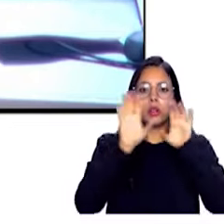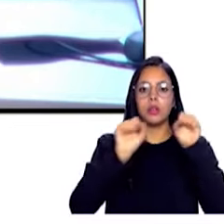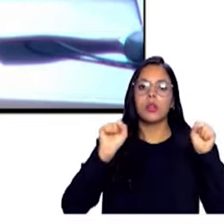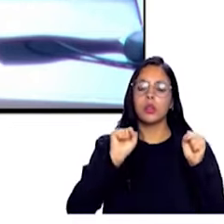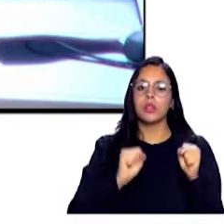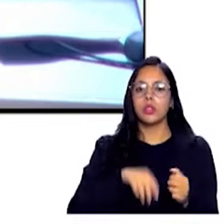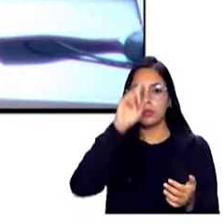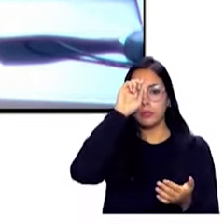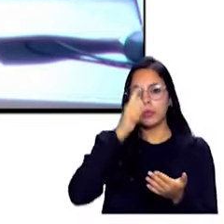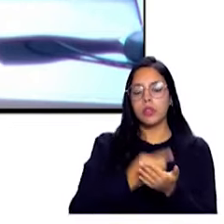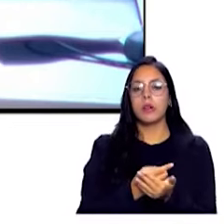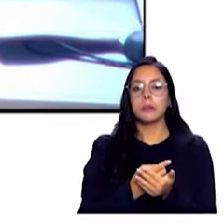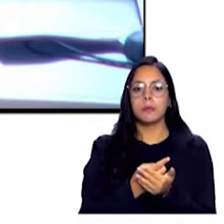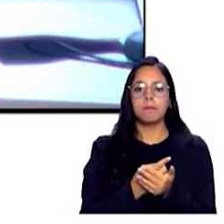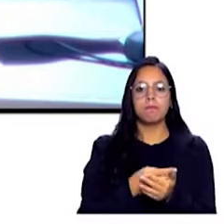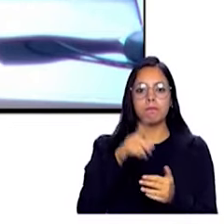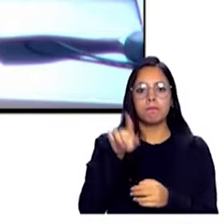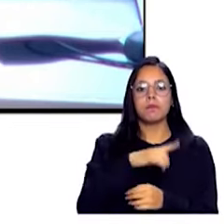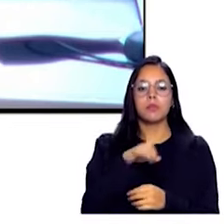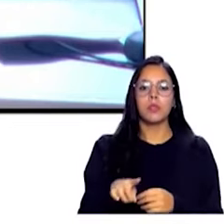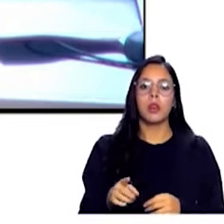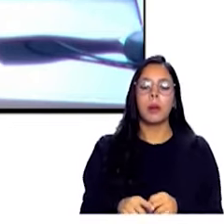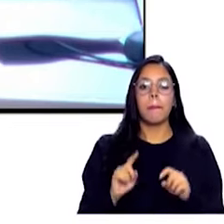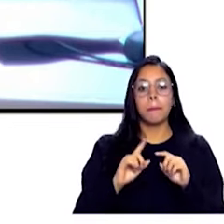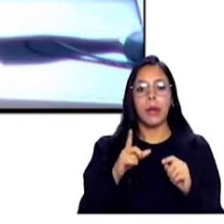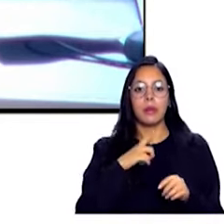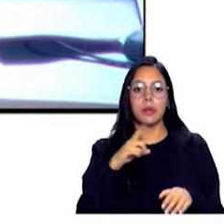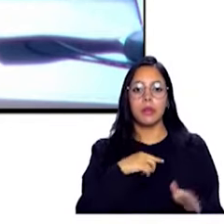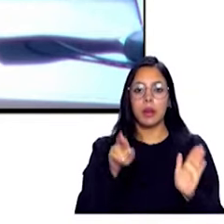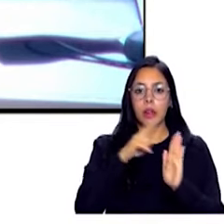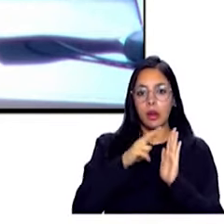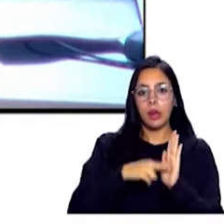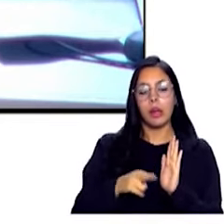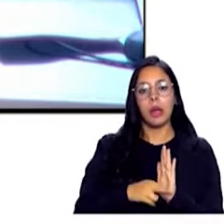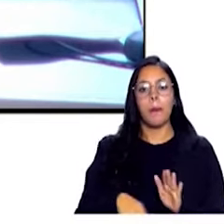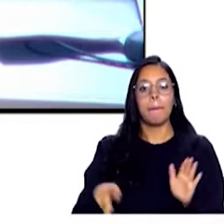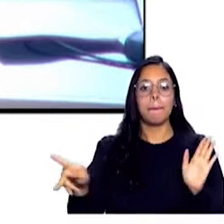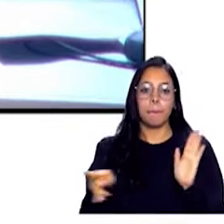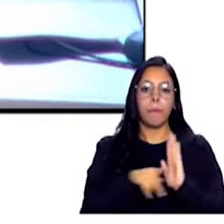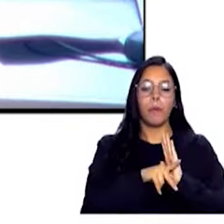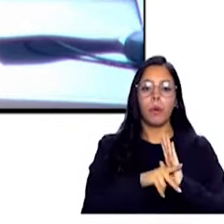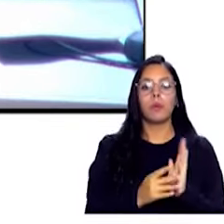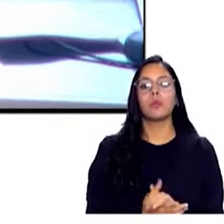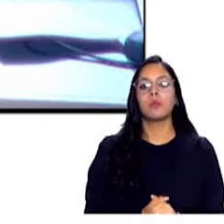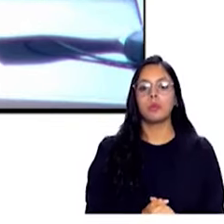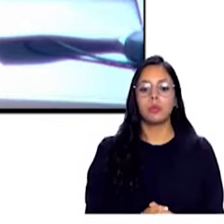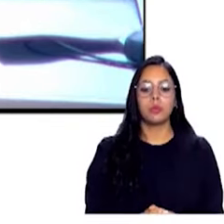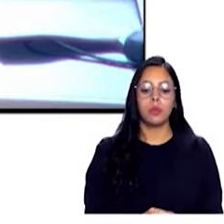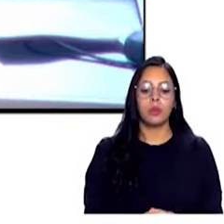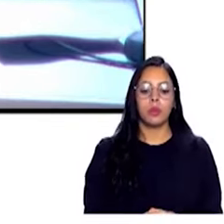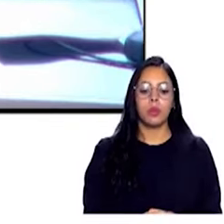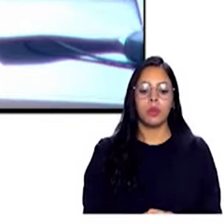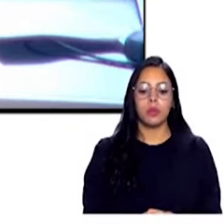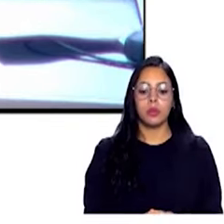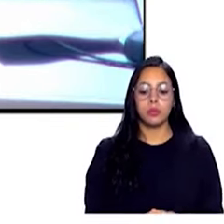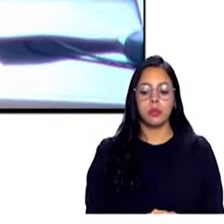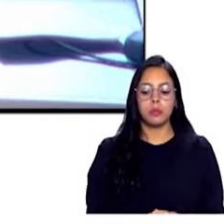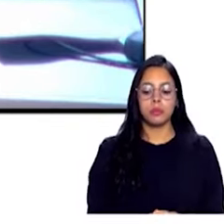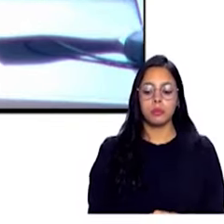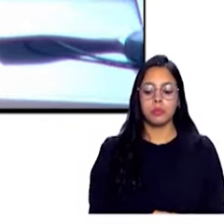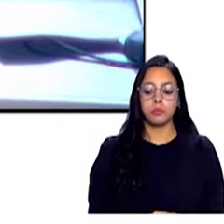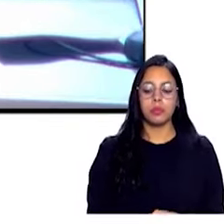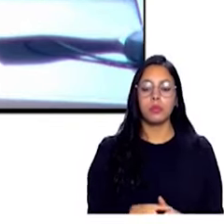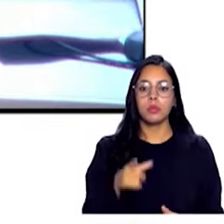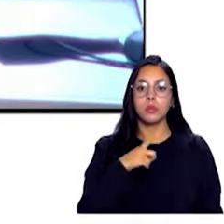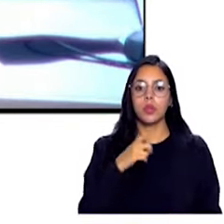rles ET la cour de cassation elle-même a proposé ce n'est pas de droit positif c'est une